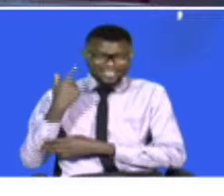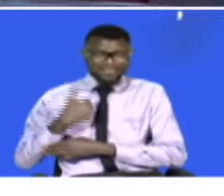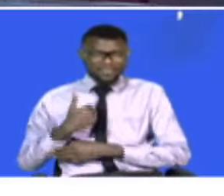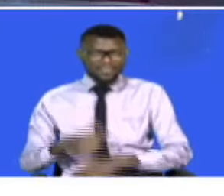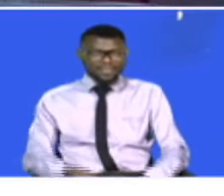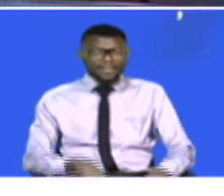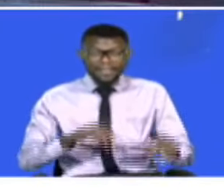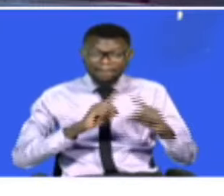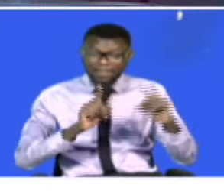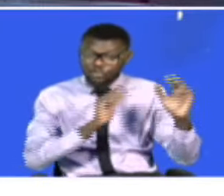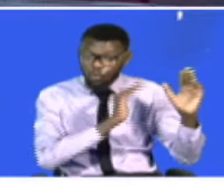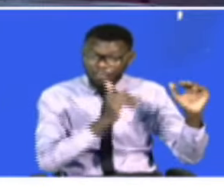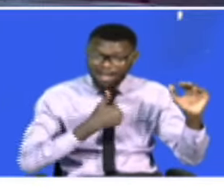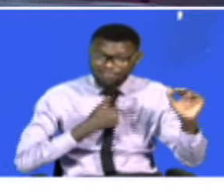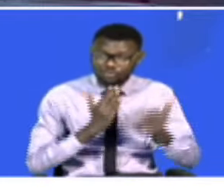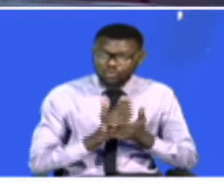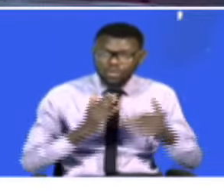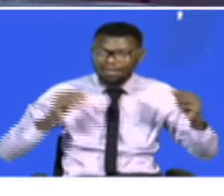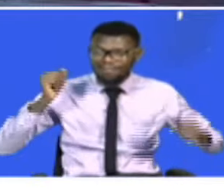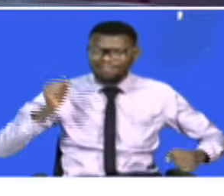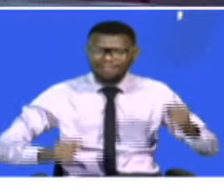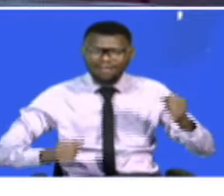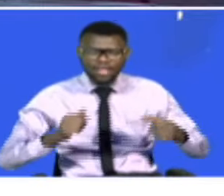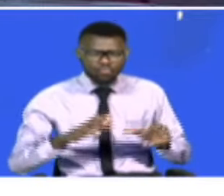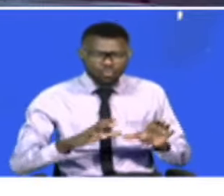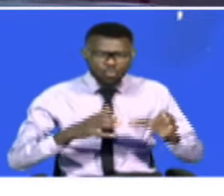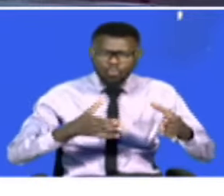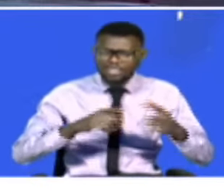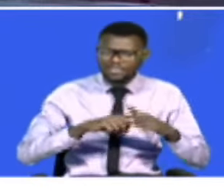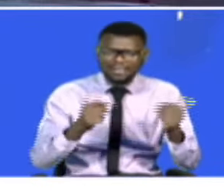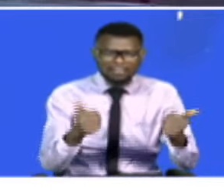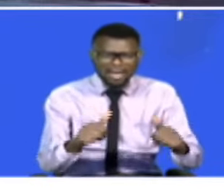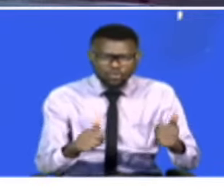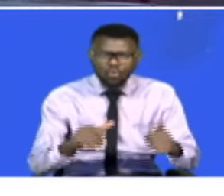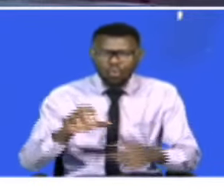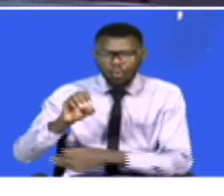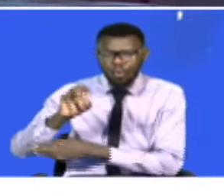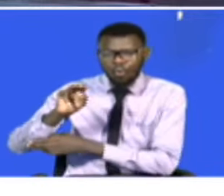Lakini kuna matumaini, sio? Wanariadha wetu bado hawajaanza. Matumaini hapo kina Umanyala bado.